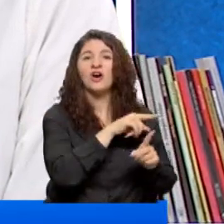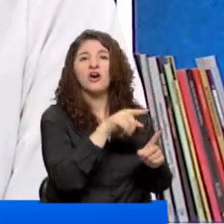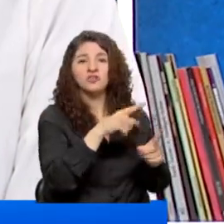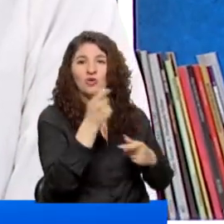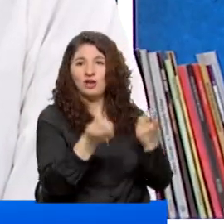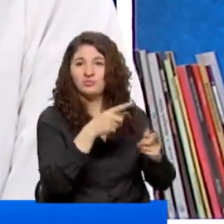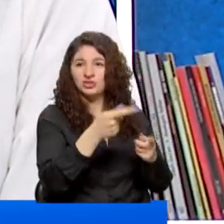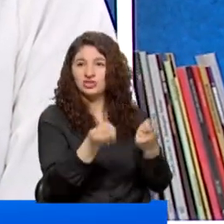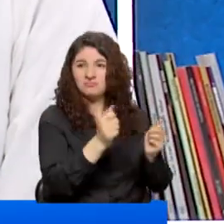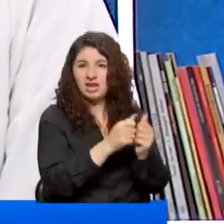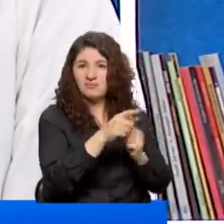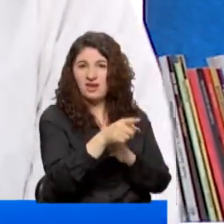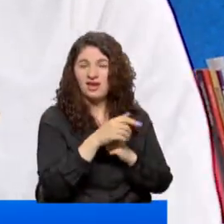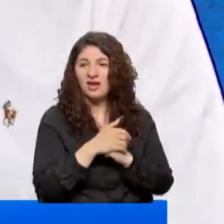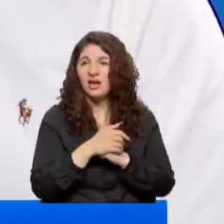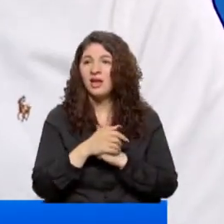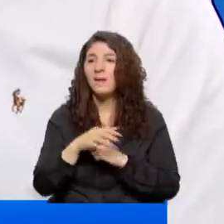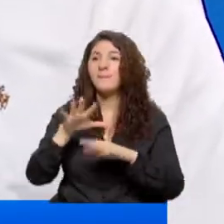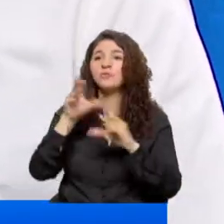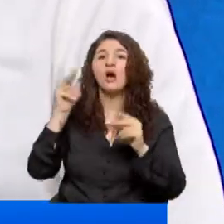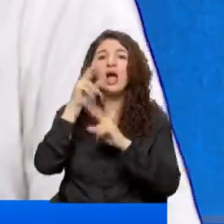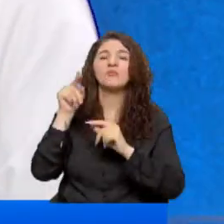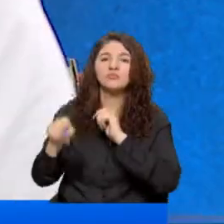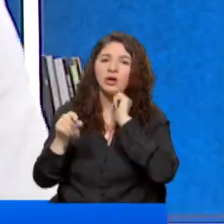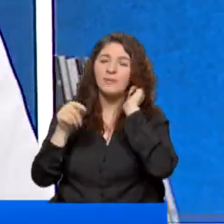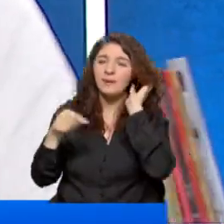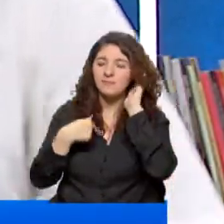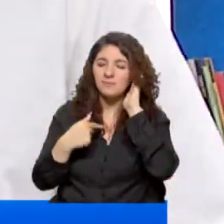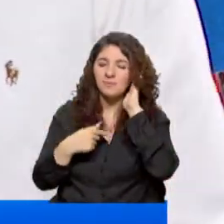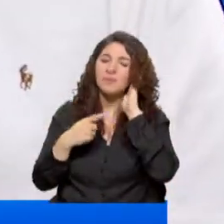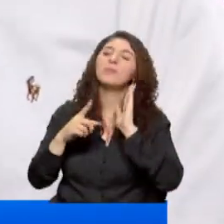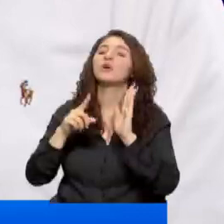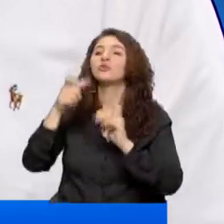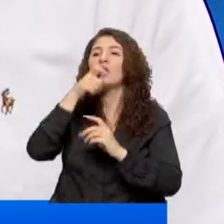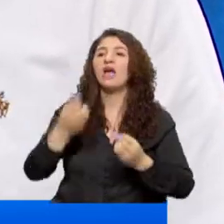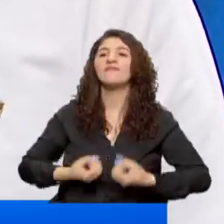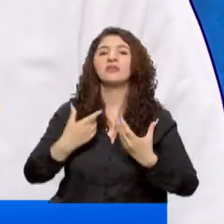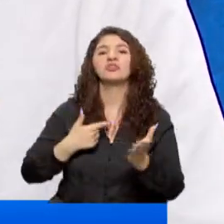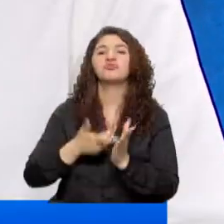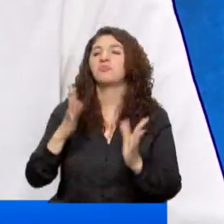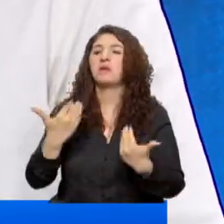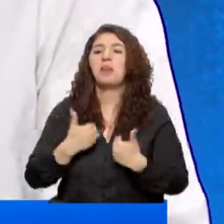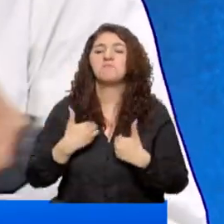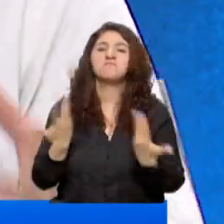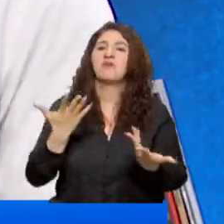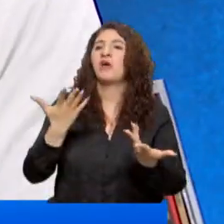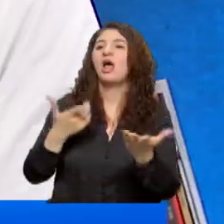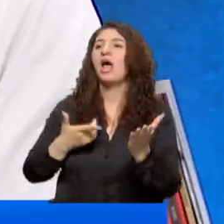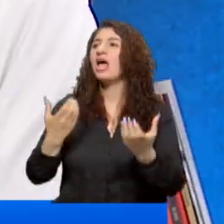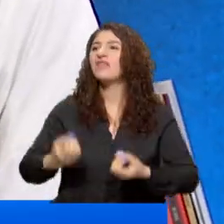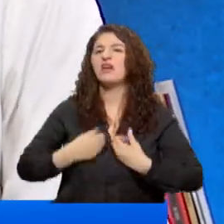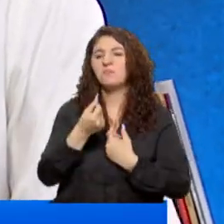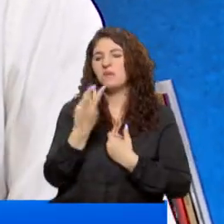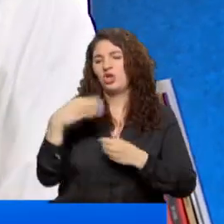onlar uğraşır bu işlerle Sizce bütün hayalim bu Ben başarılı bir Çiftçiden Türkiye'nin birimi çiftçisinin belki ve en verimli